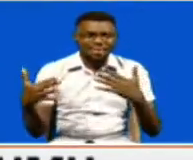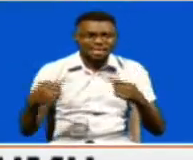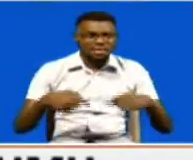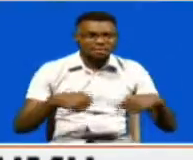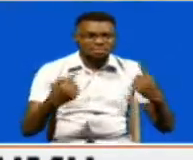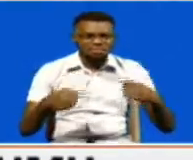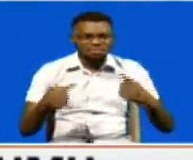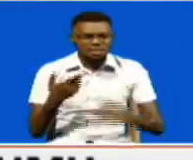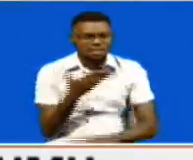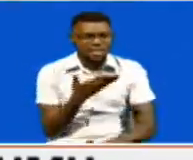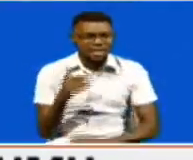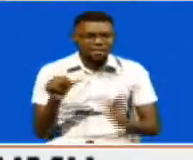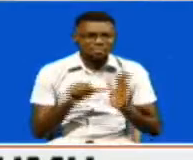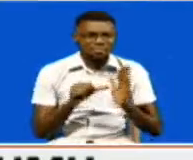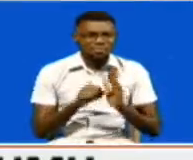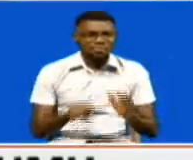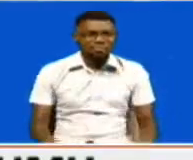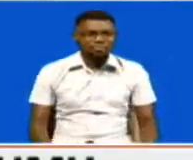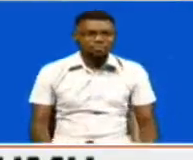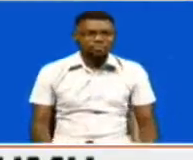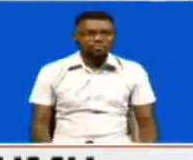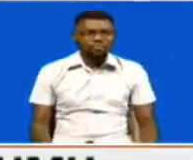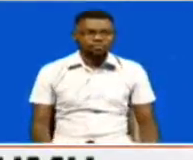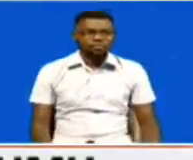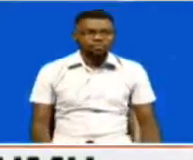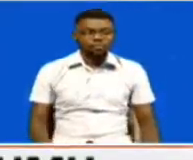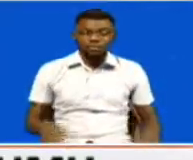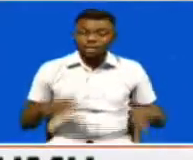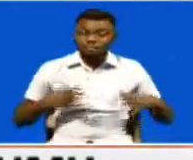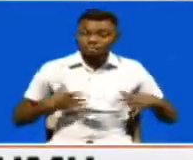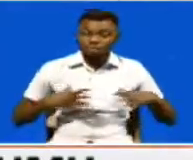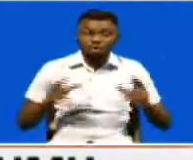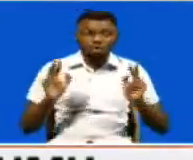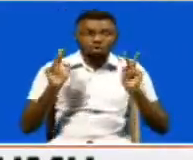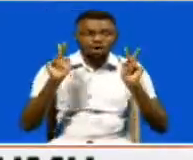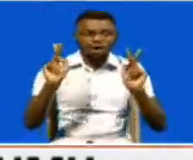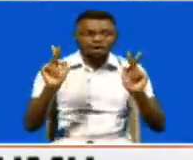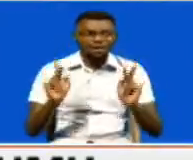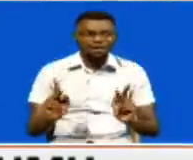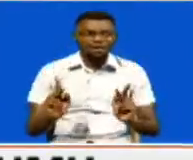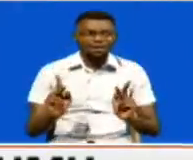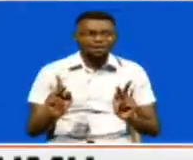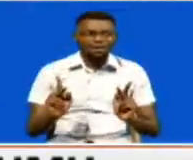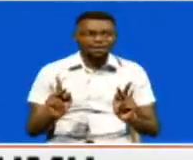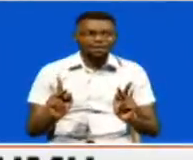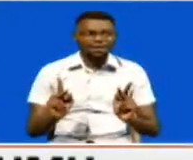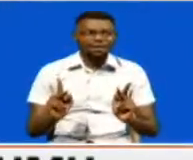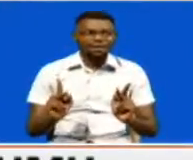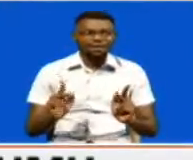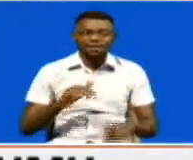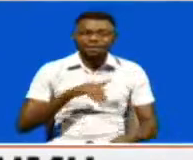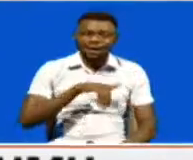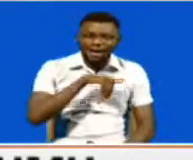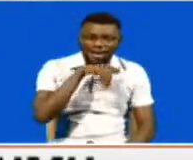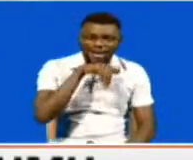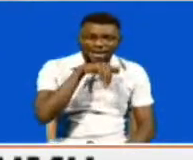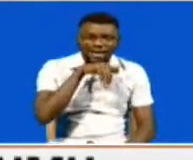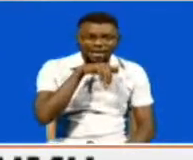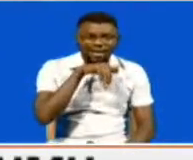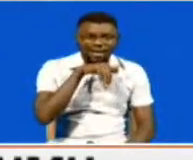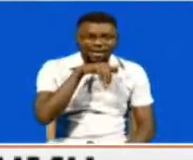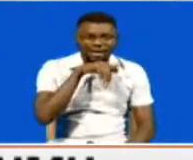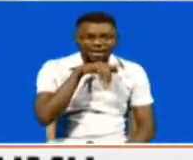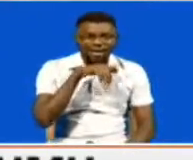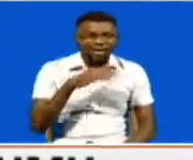nikuvute ikaibuka. Sisi kama raia wa hapa Kisumu, hapa ndio ngome ya Raila Amolo Odinga.